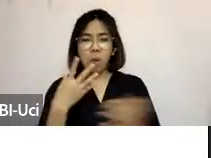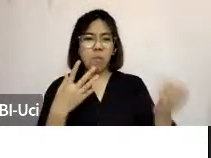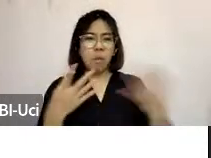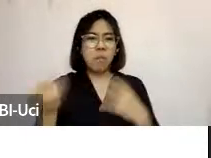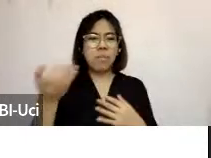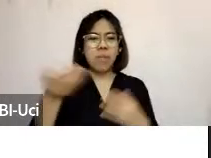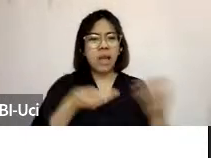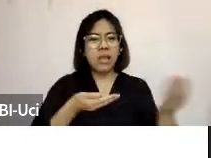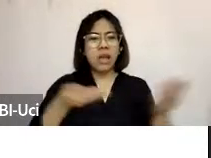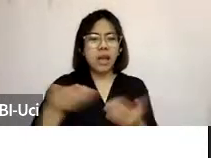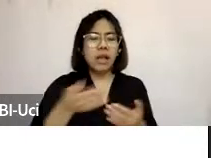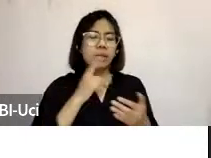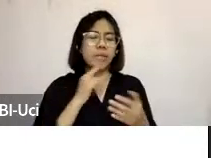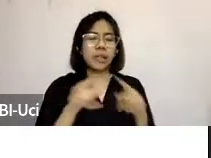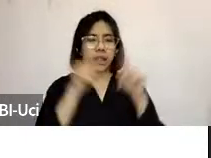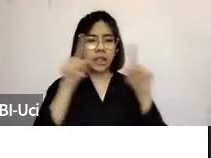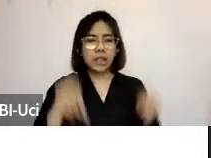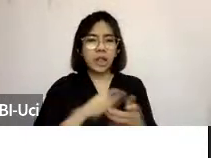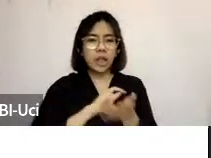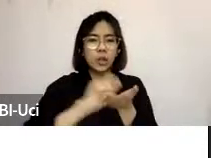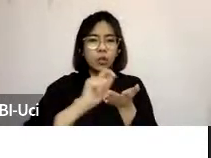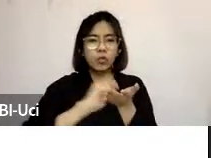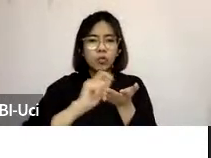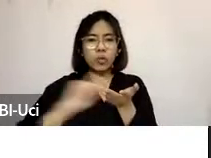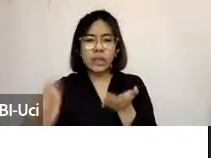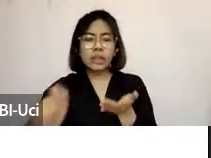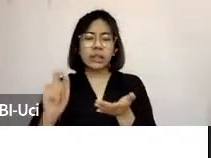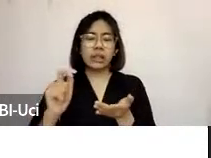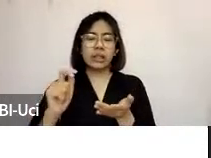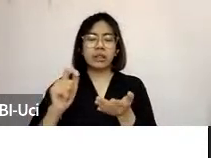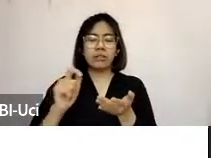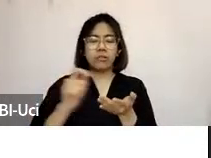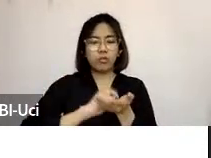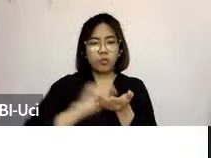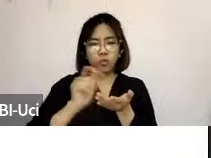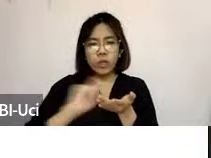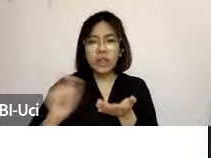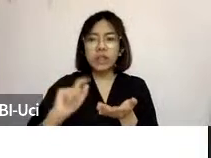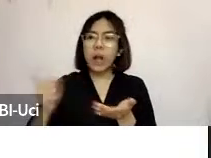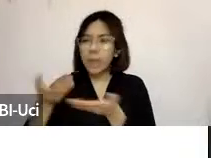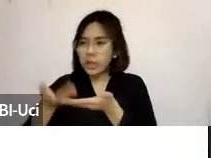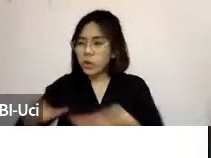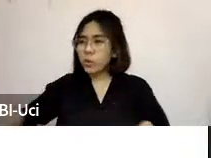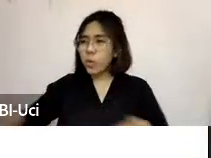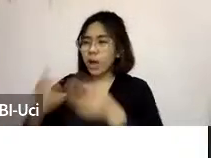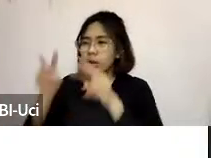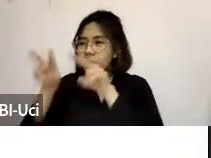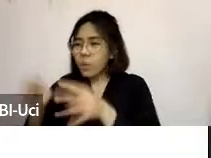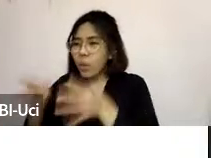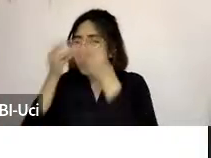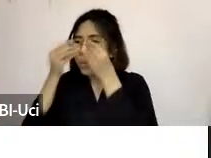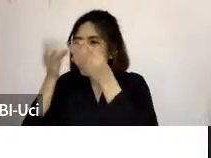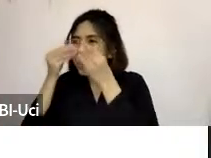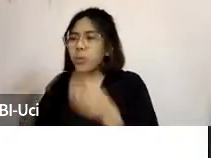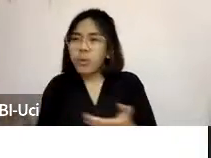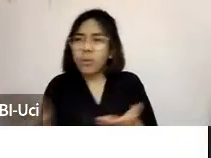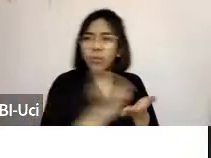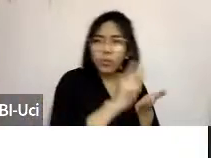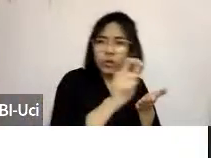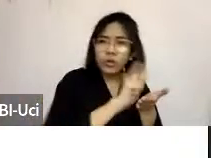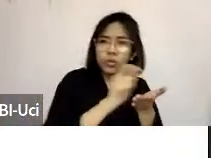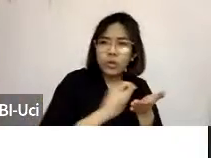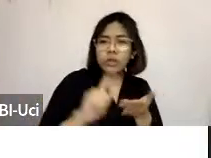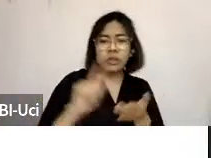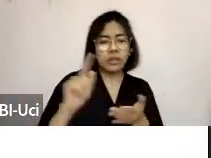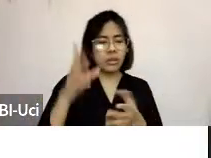menulis adalah salah satu pekerjaan mereka melaporkan apa yang mereka temukan dilapangan termasuk kasus-kasus hukum